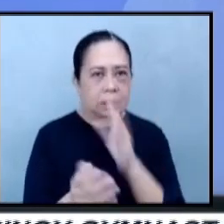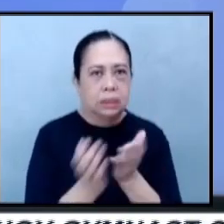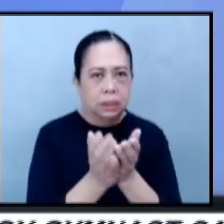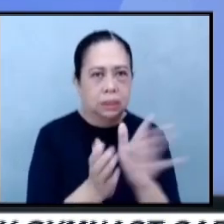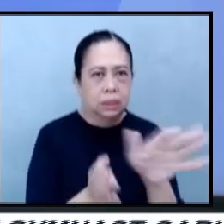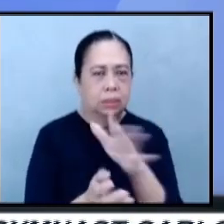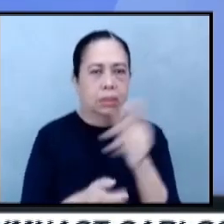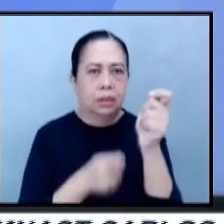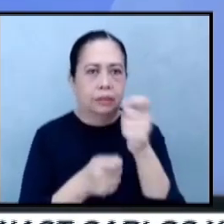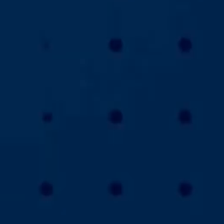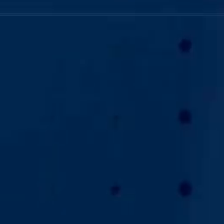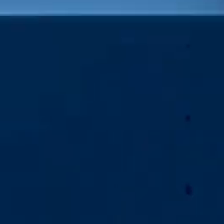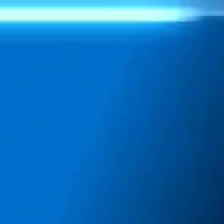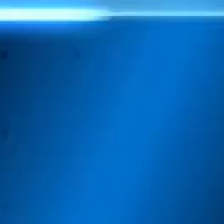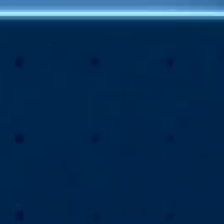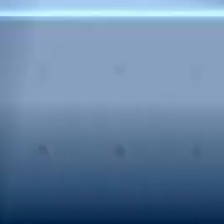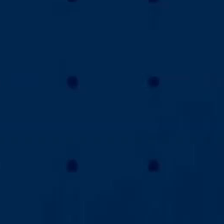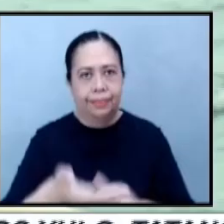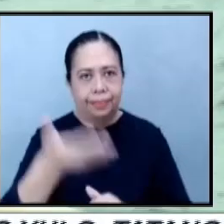detalye live. Bien?